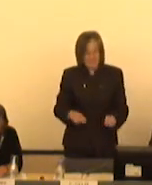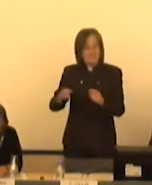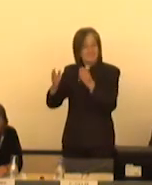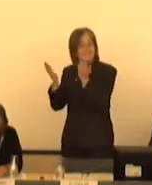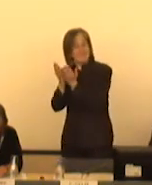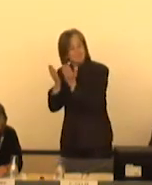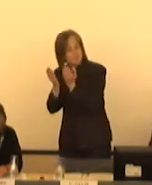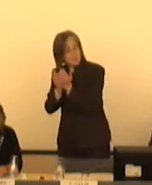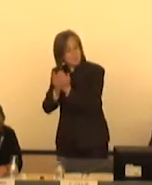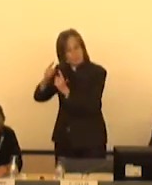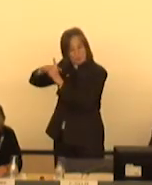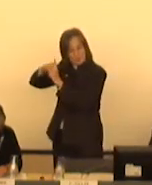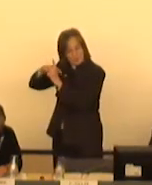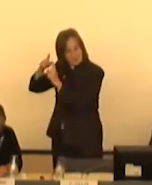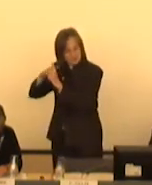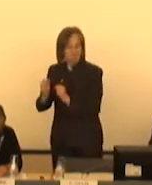En primer lloc,